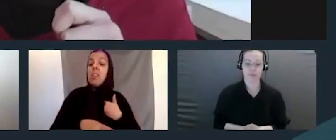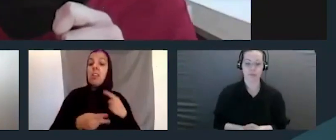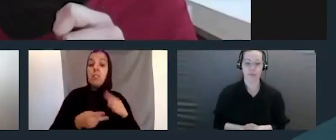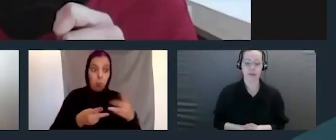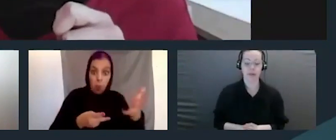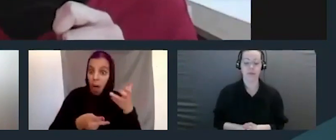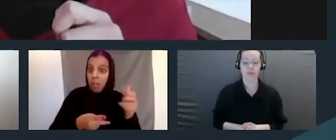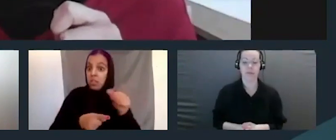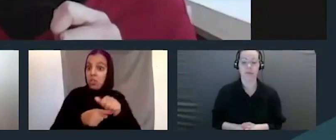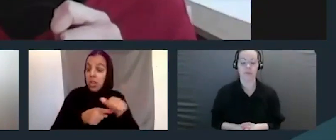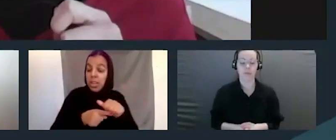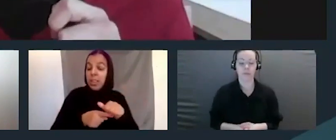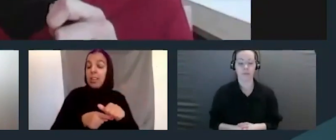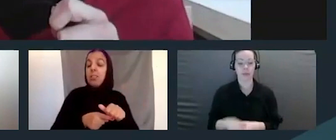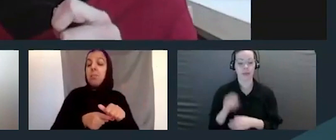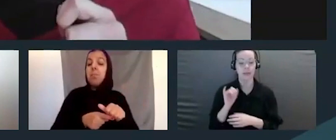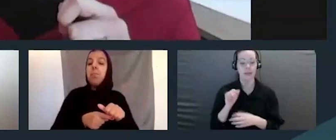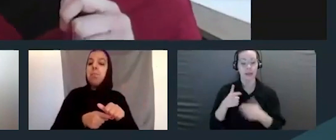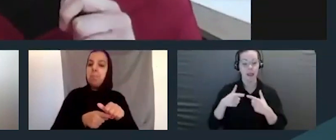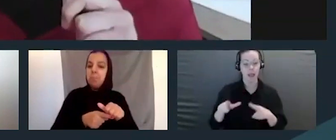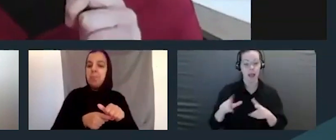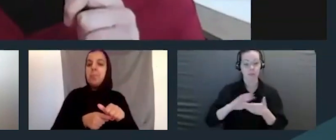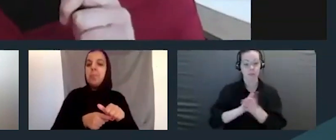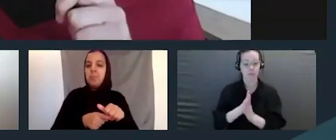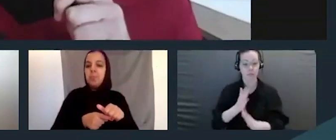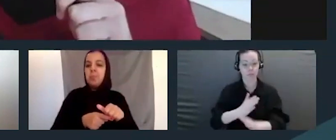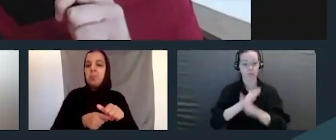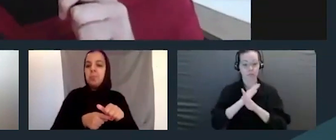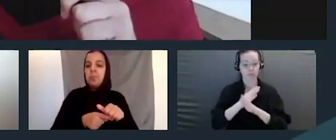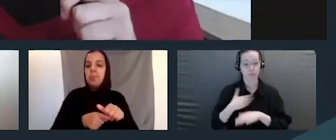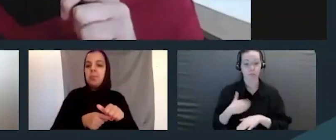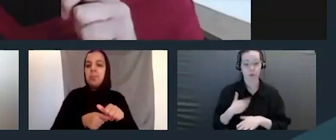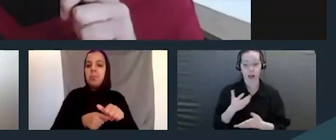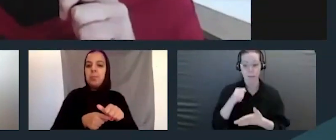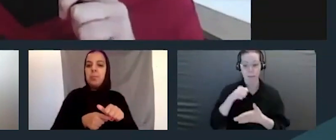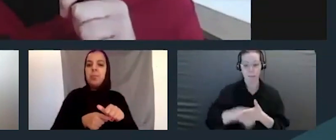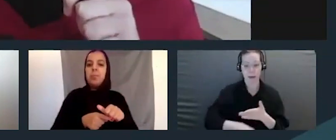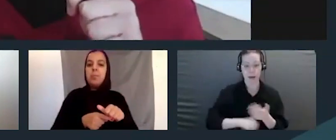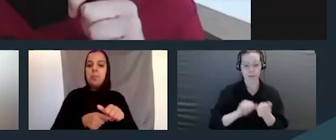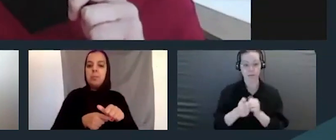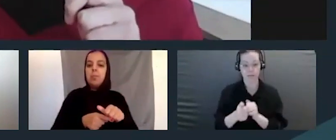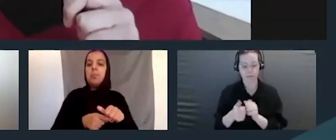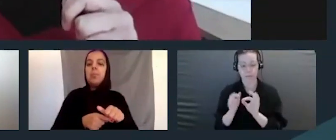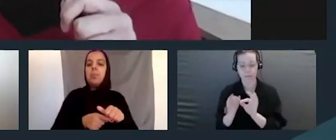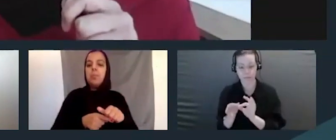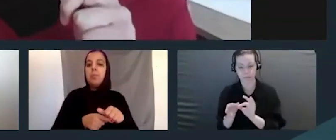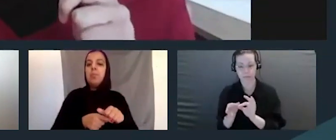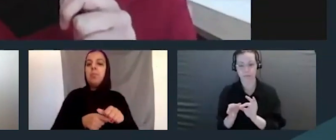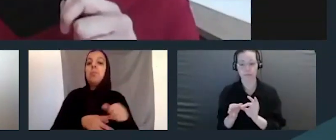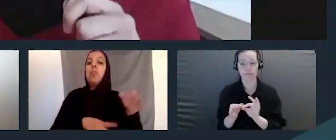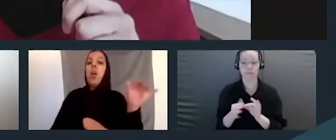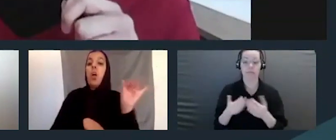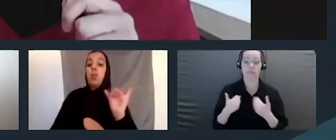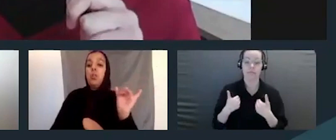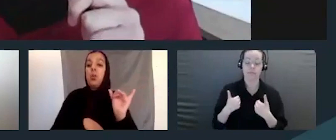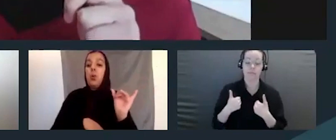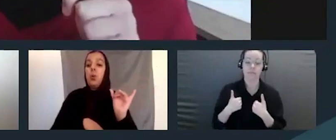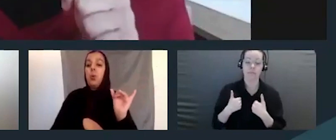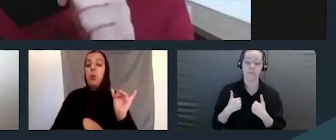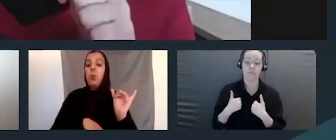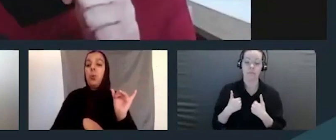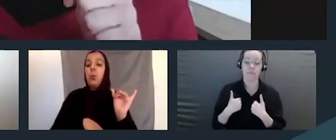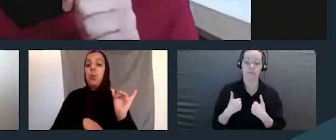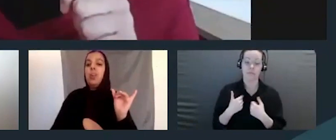formation? Également, nous faisons également des entretiens. Je vais terminer ma phrase